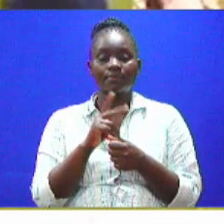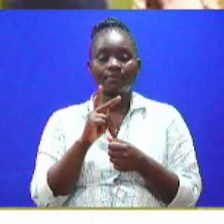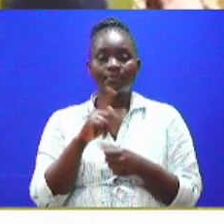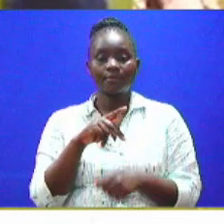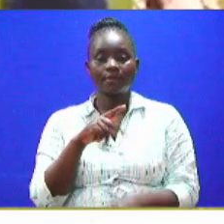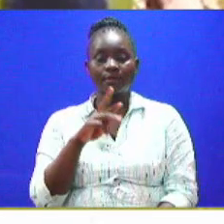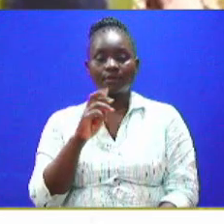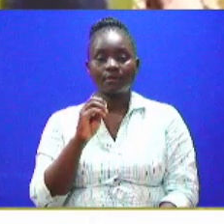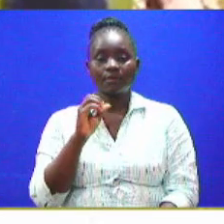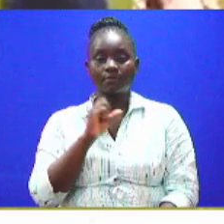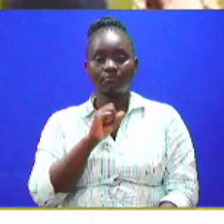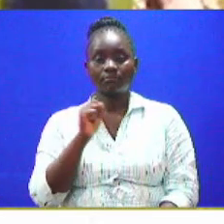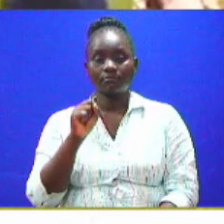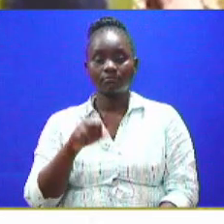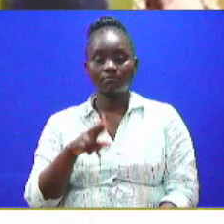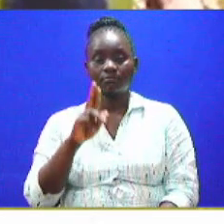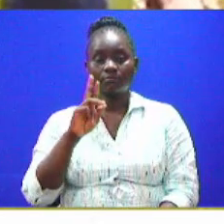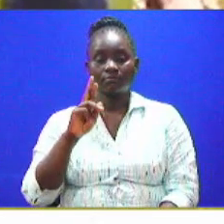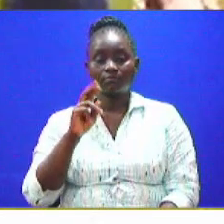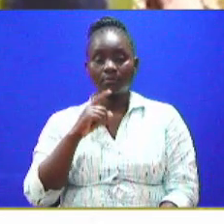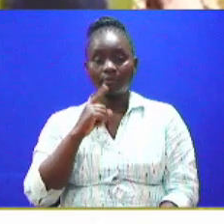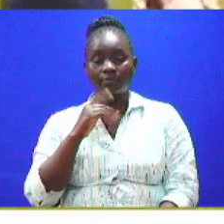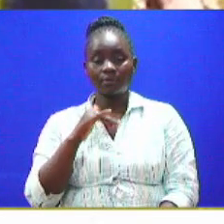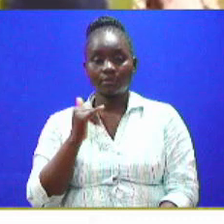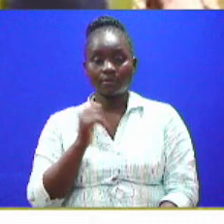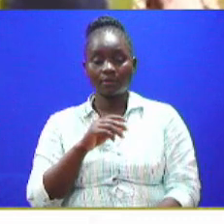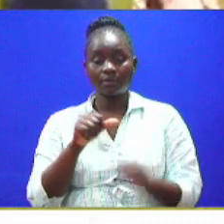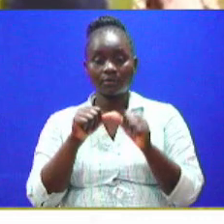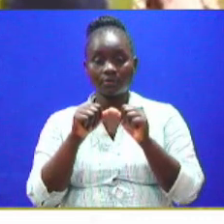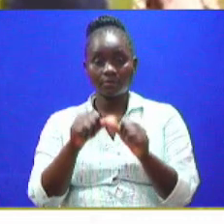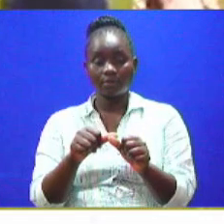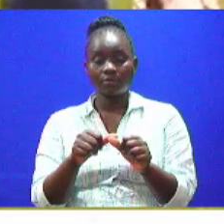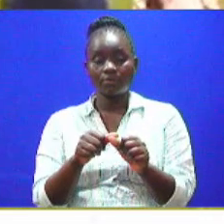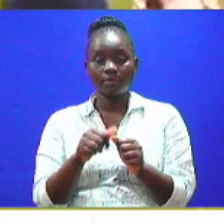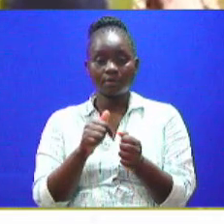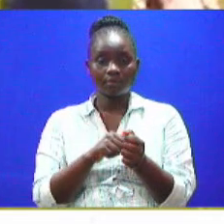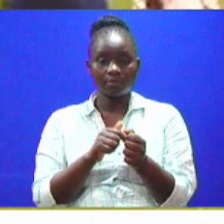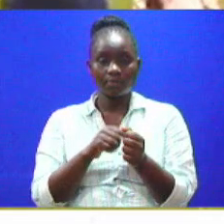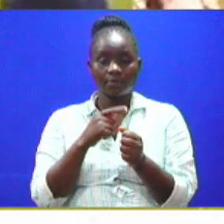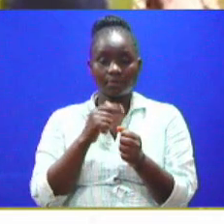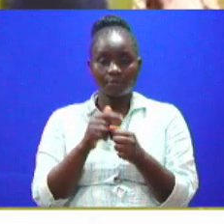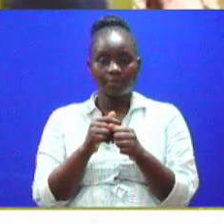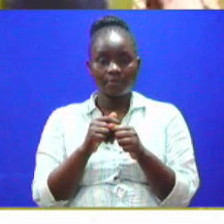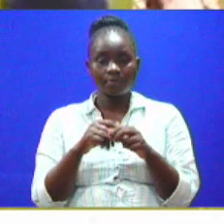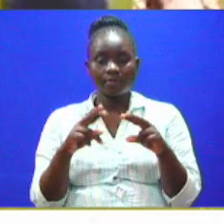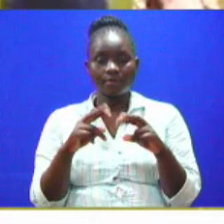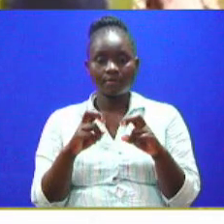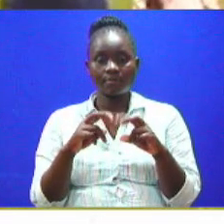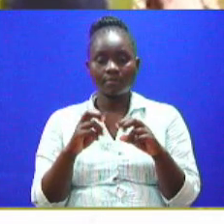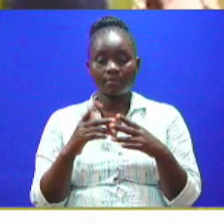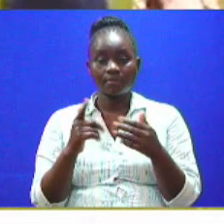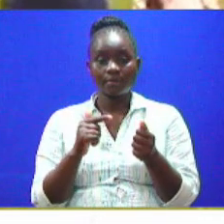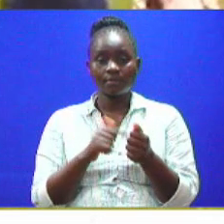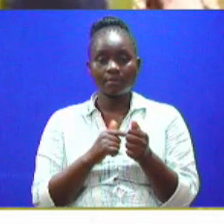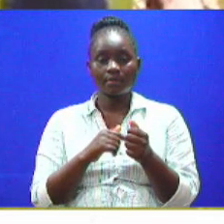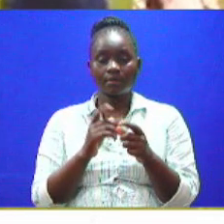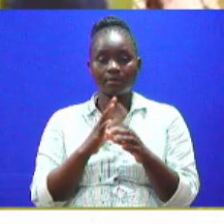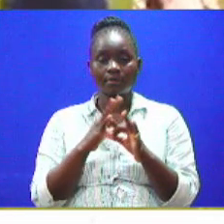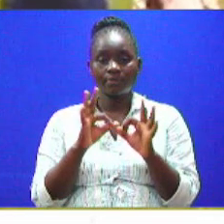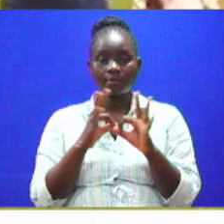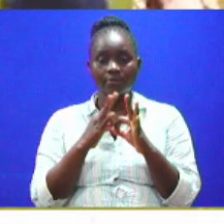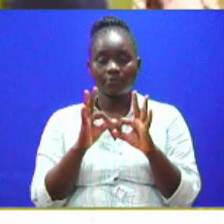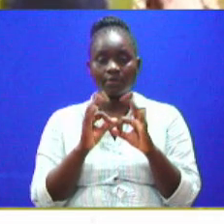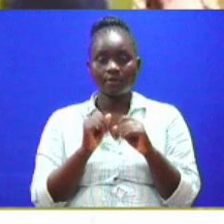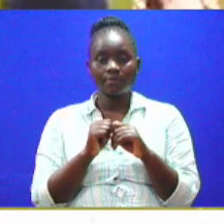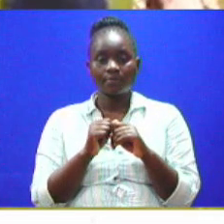kubweni butole. One togo dabanga agendre no mutindo yo anyago to chekire nde tugweni gutobe pia. Ko na kuruse